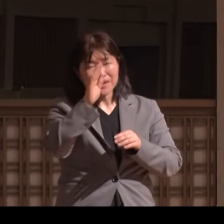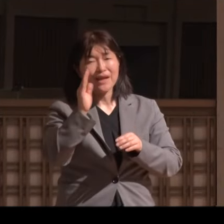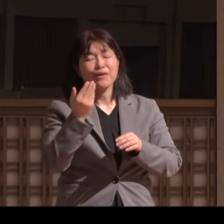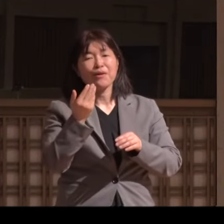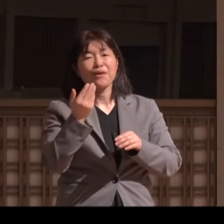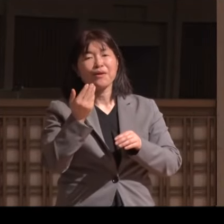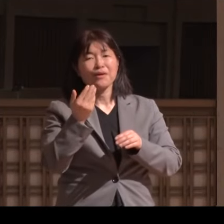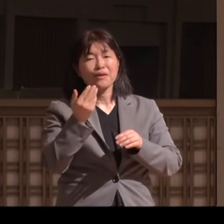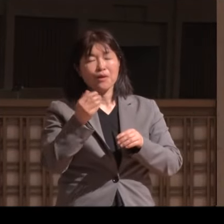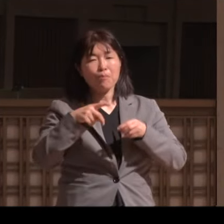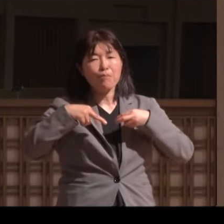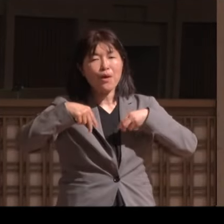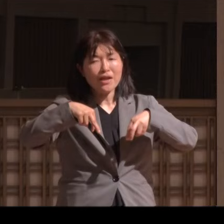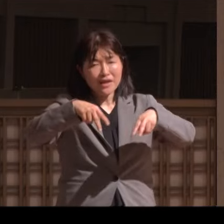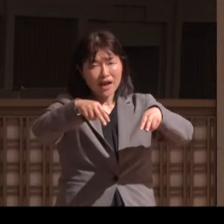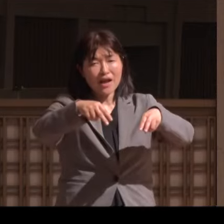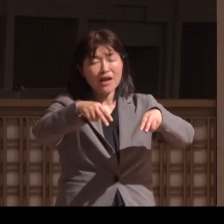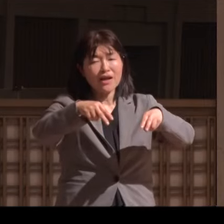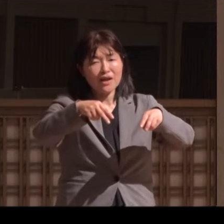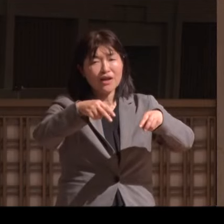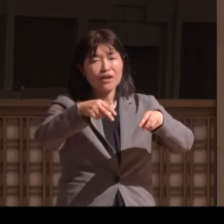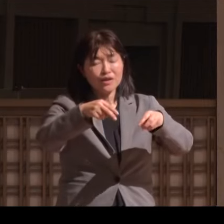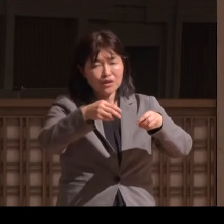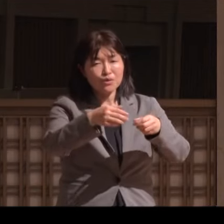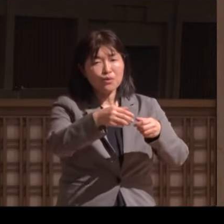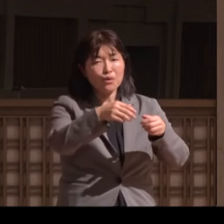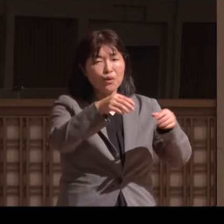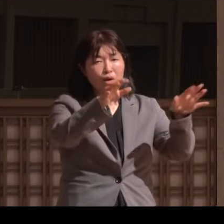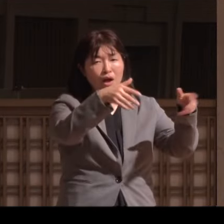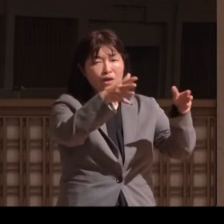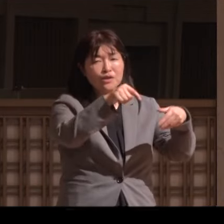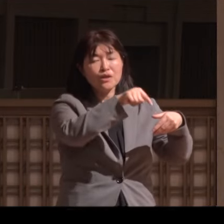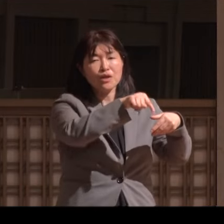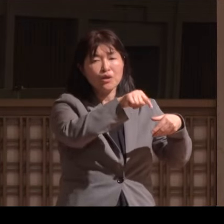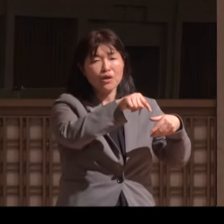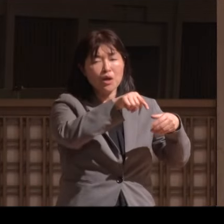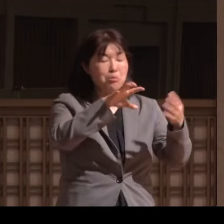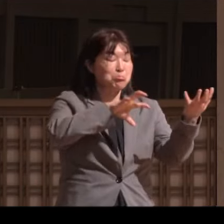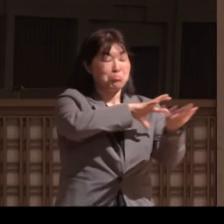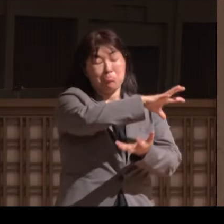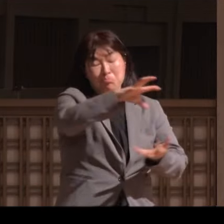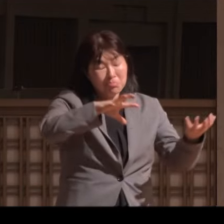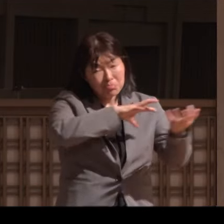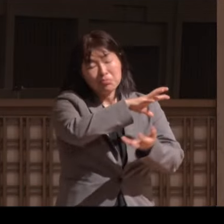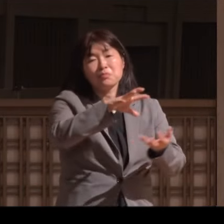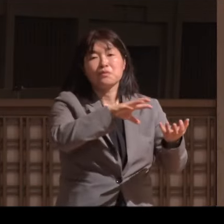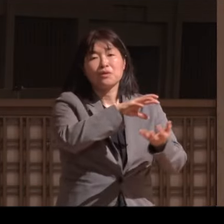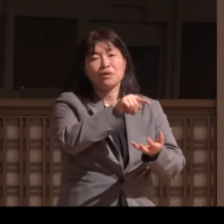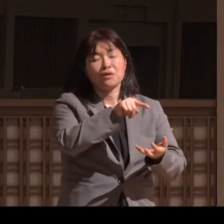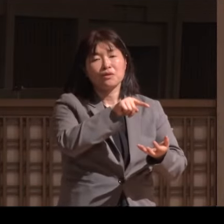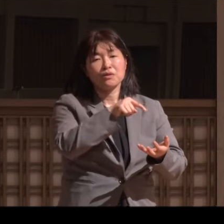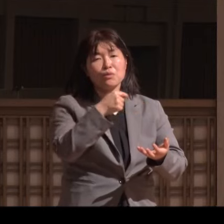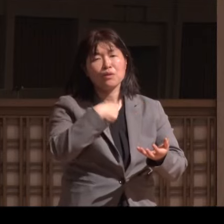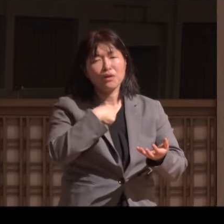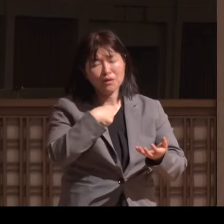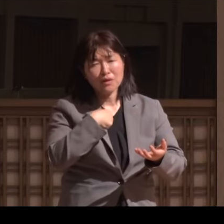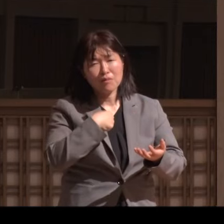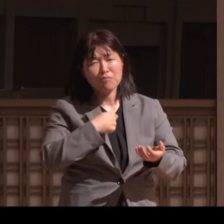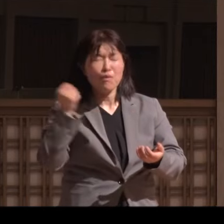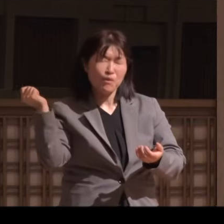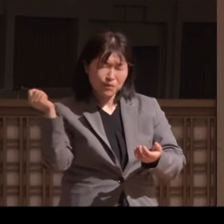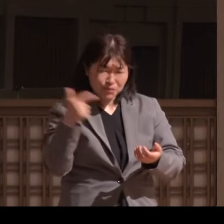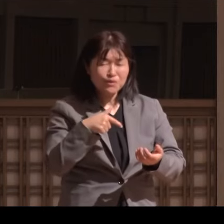えボランティアの斡旋をするところそこの本部が大混乱をしておりましてで私ともは